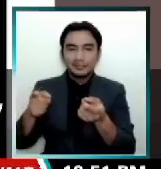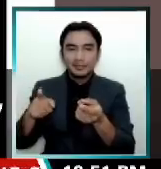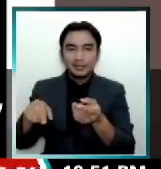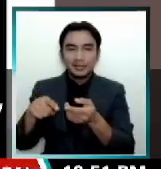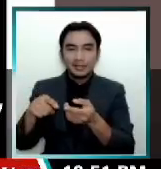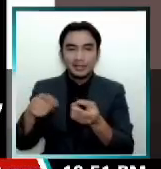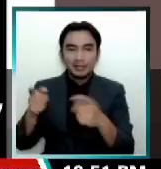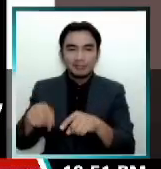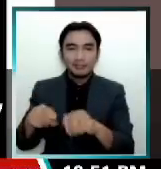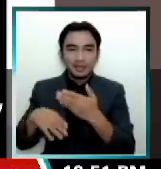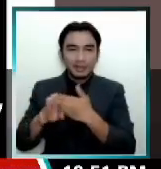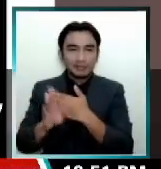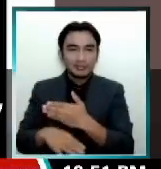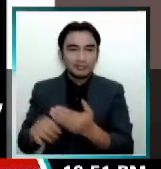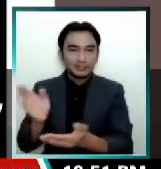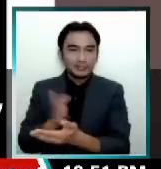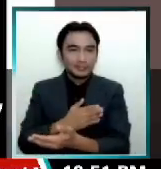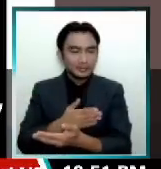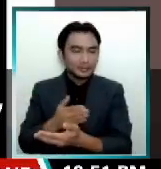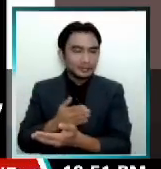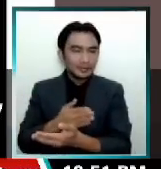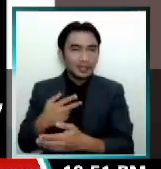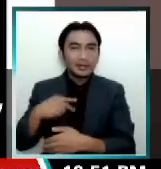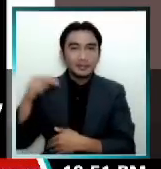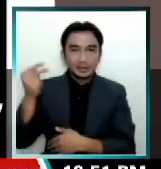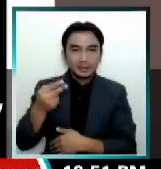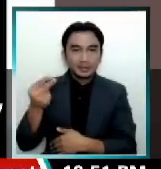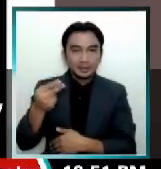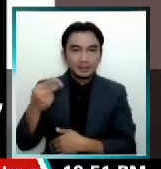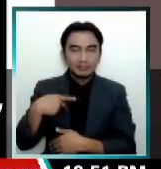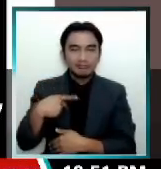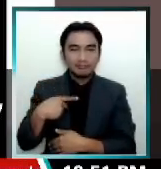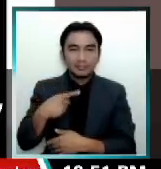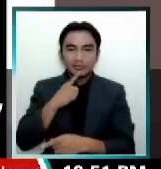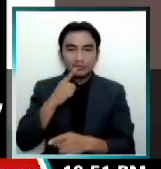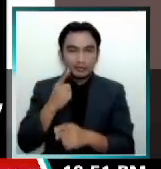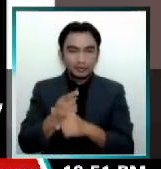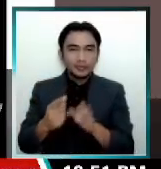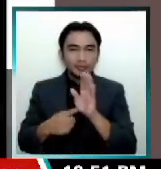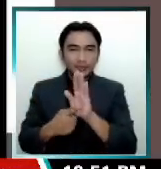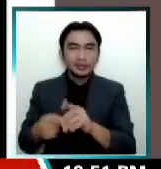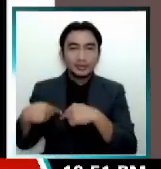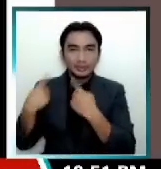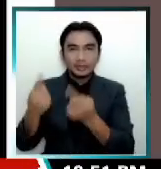na Born Pink. Ito ang second reality show ng grupo since